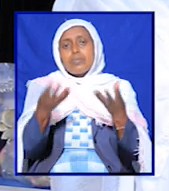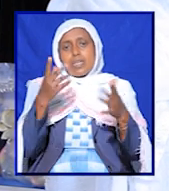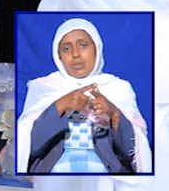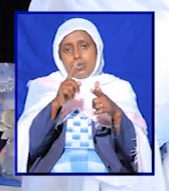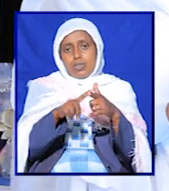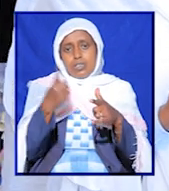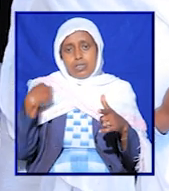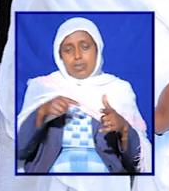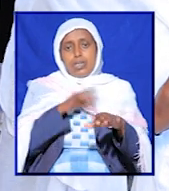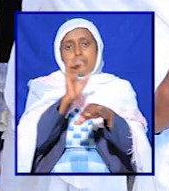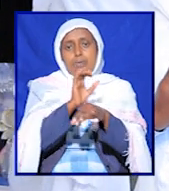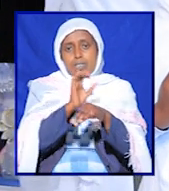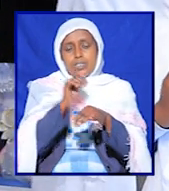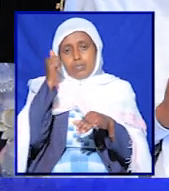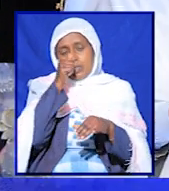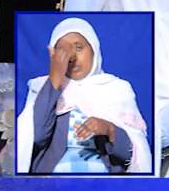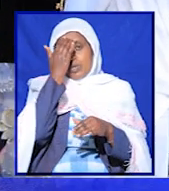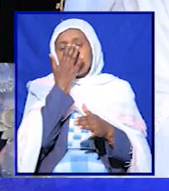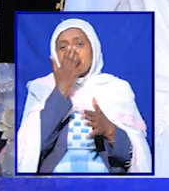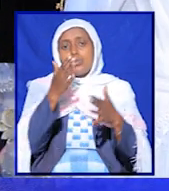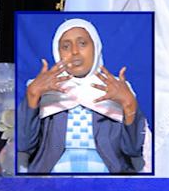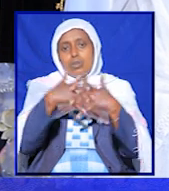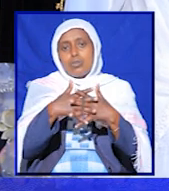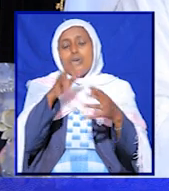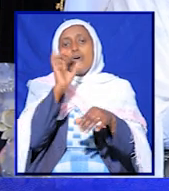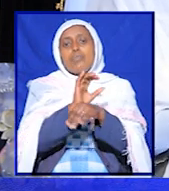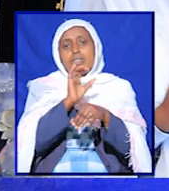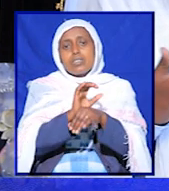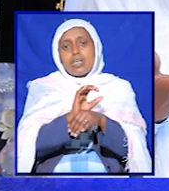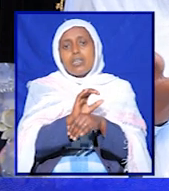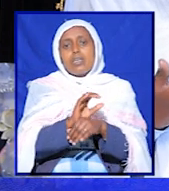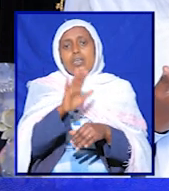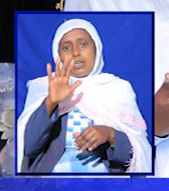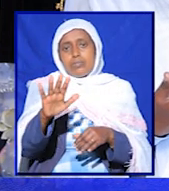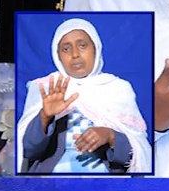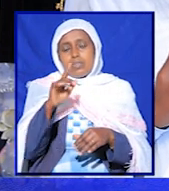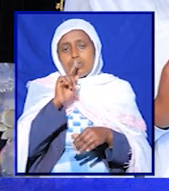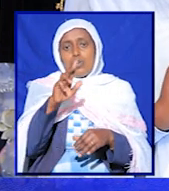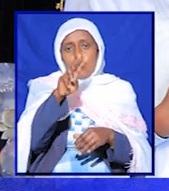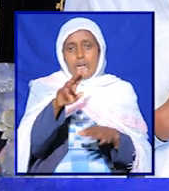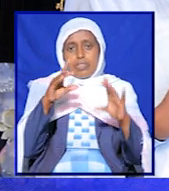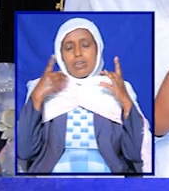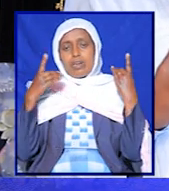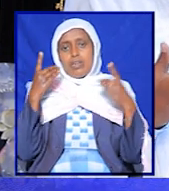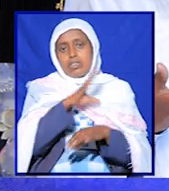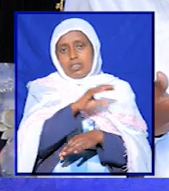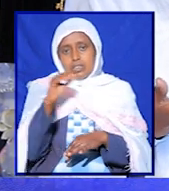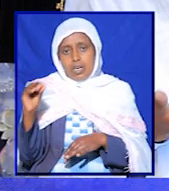በአብዛኛው እንግዲህ በእኛ በቤተክርስቲያን በኢትዮጵያ ኦርቶዶክስ ተዋህዶ ቤተክርስቲያን በአብዛኛው አምስት ልወክ ነው ሁለት ካህናትና